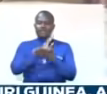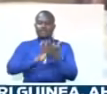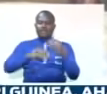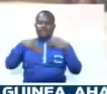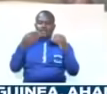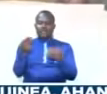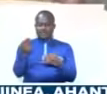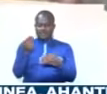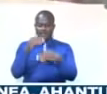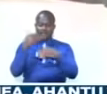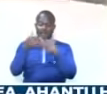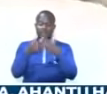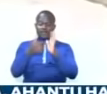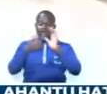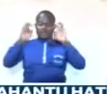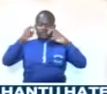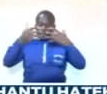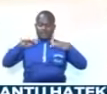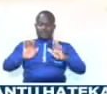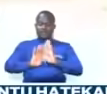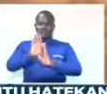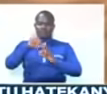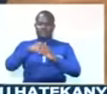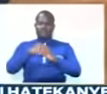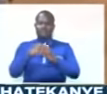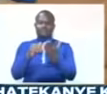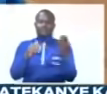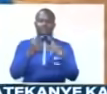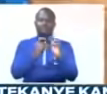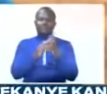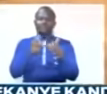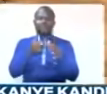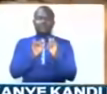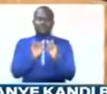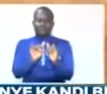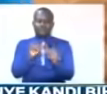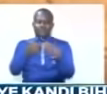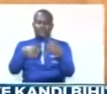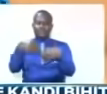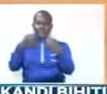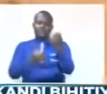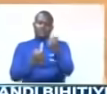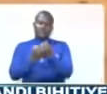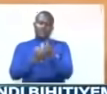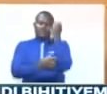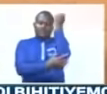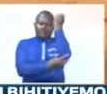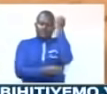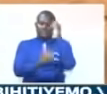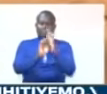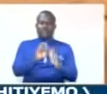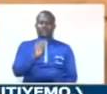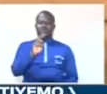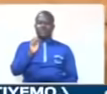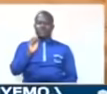aya mafaranga ndetse bigaragara ko bamaze kuzamuka mu iterambere ariko bagitsimbaraye kuguma guhabwa inkunga y'abatishoboye. Urugero ni